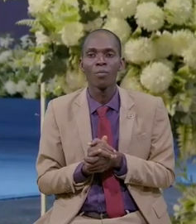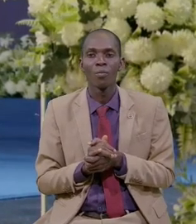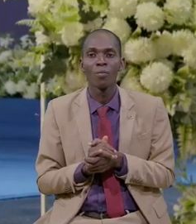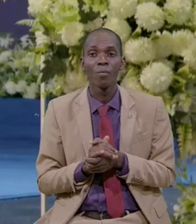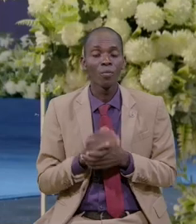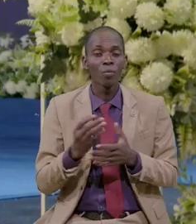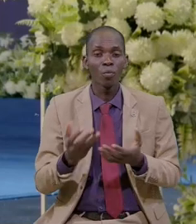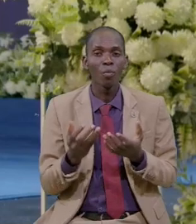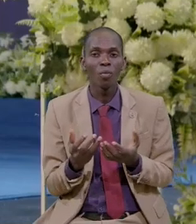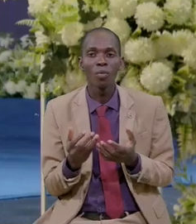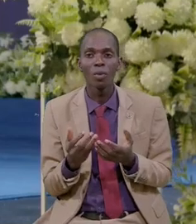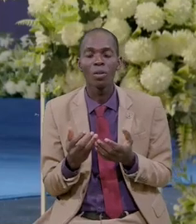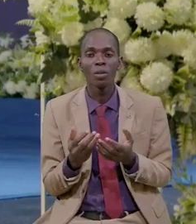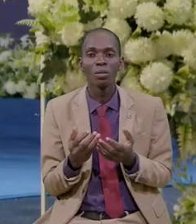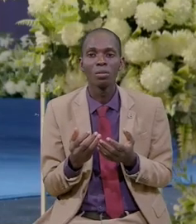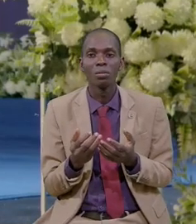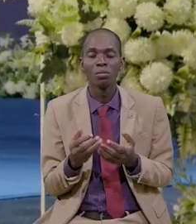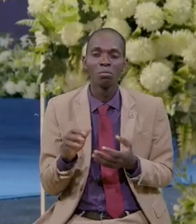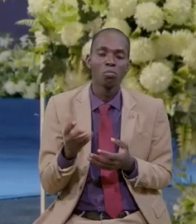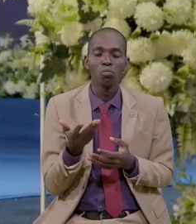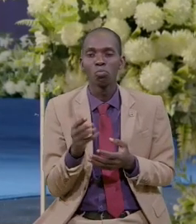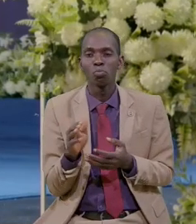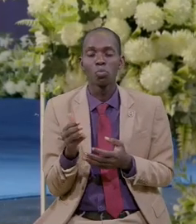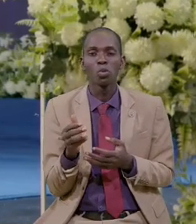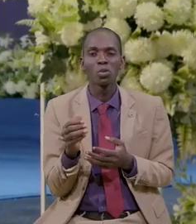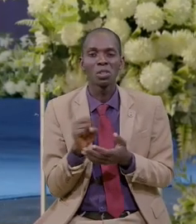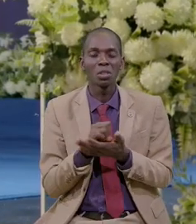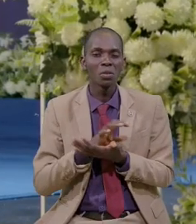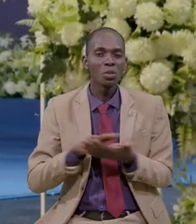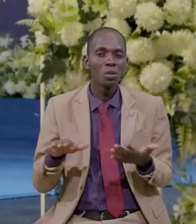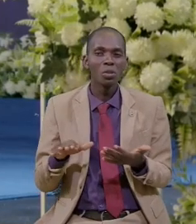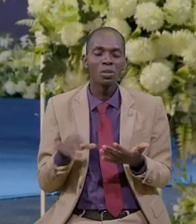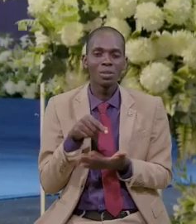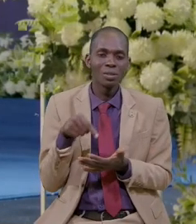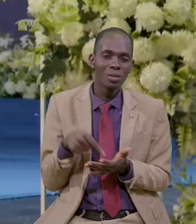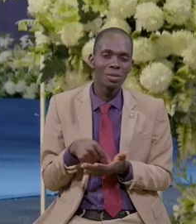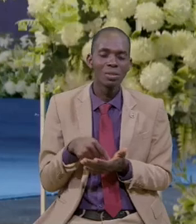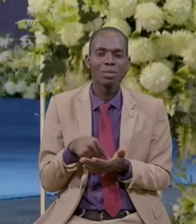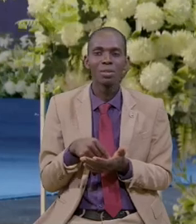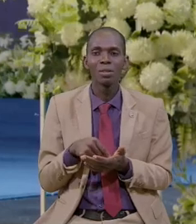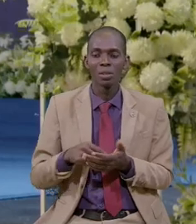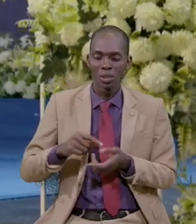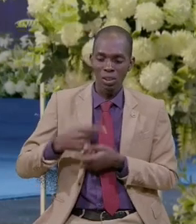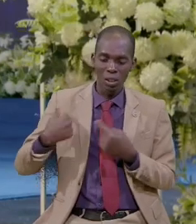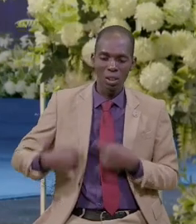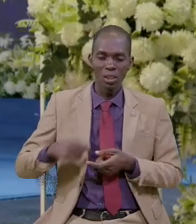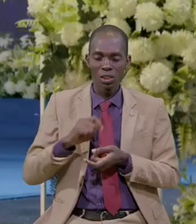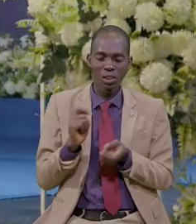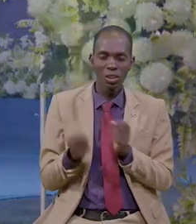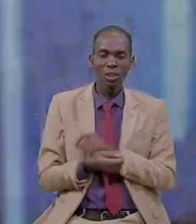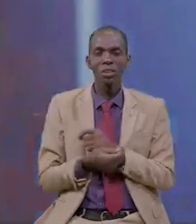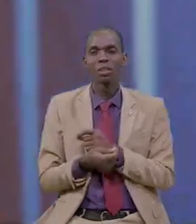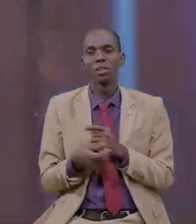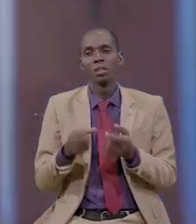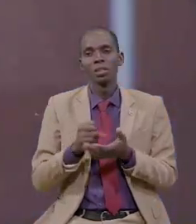C'est une sanctification profonde qui déchire le cœur, qui change le cœur, qui transforme le cœur,